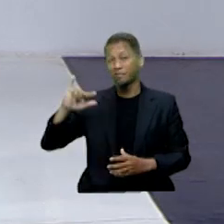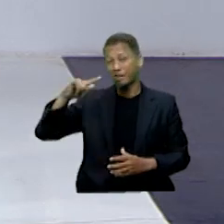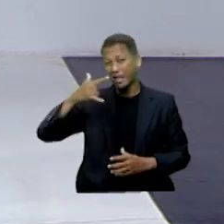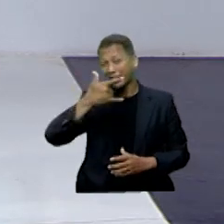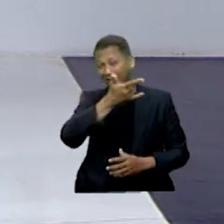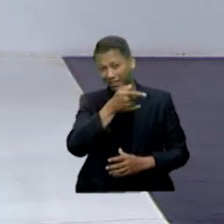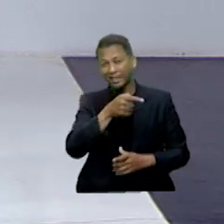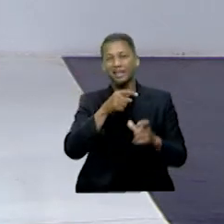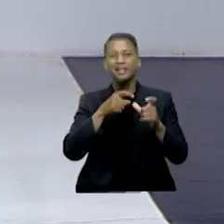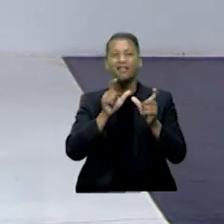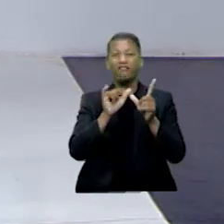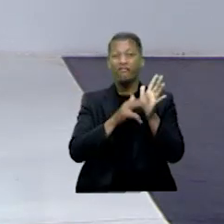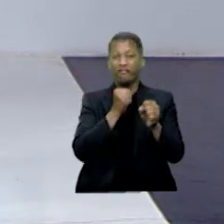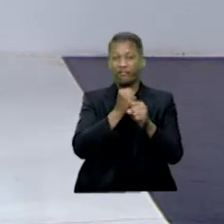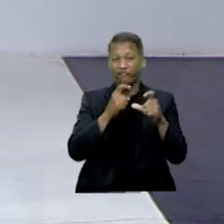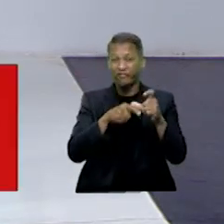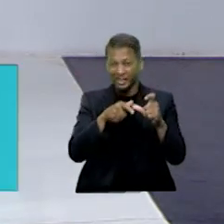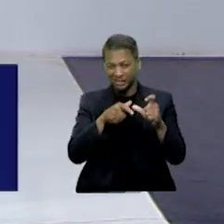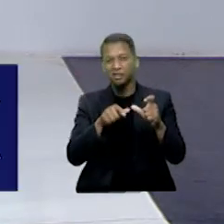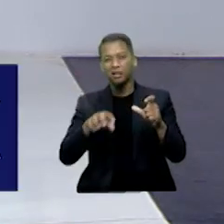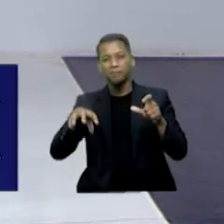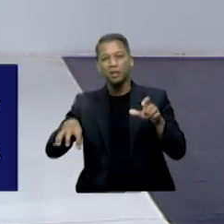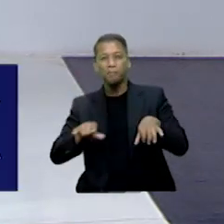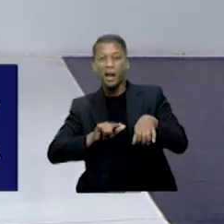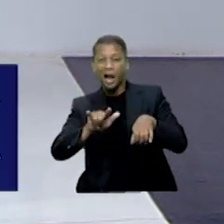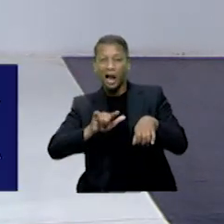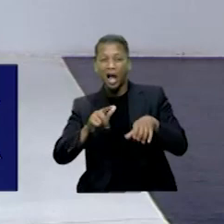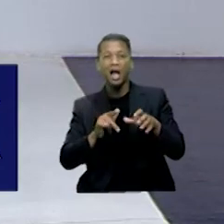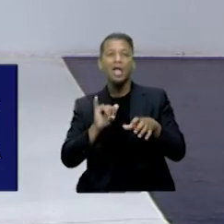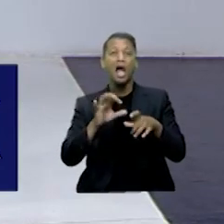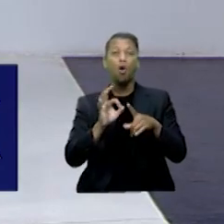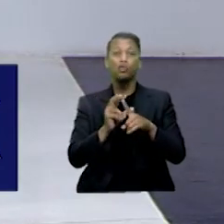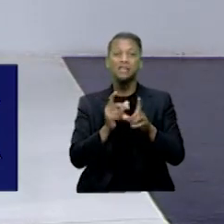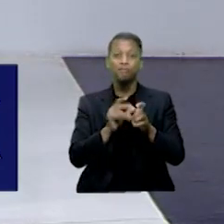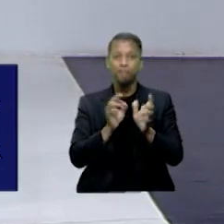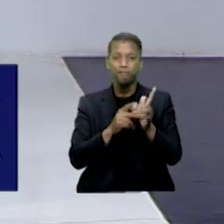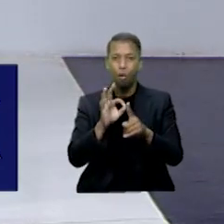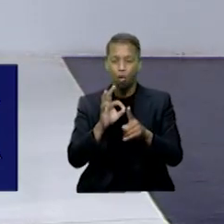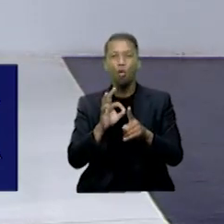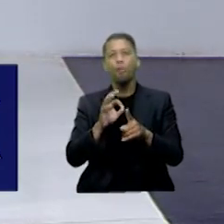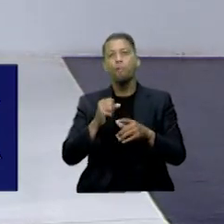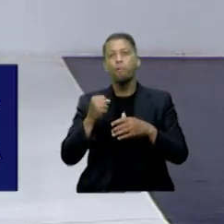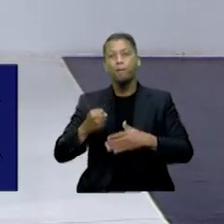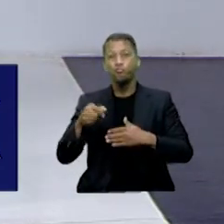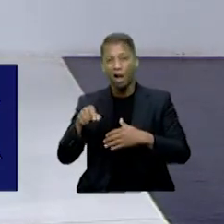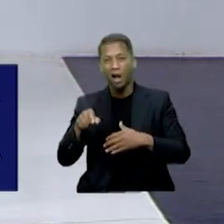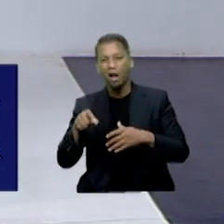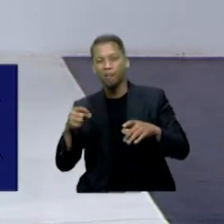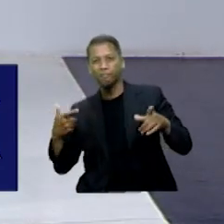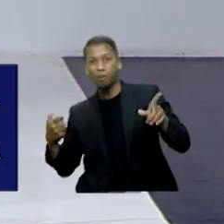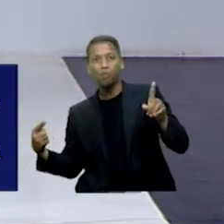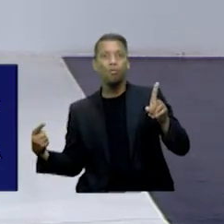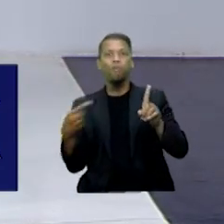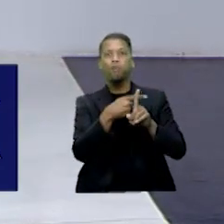Pemirsa, pesawat sipil Wings Air ditembaki saat mendarat di Bandara Nob Goliat DKI Yahukimo, Papua.